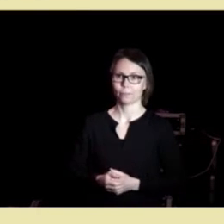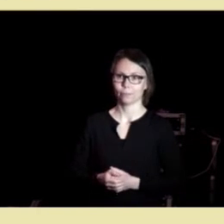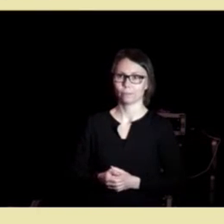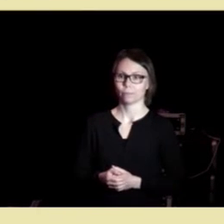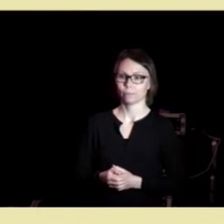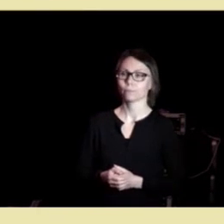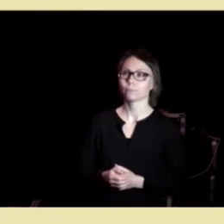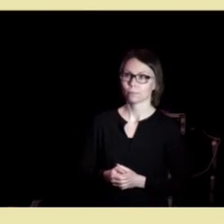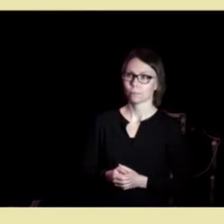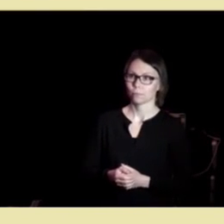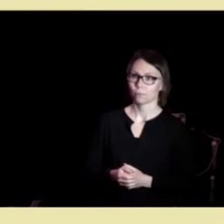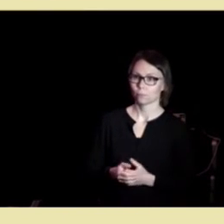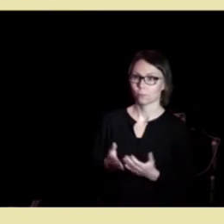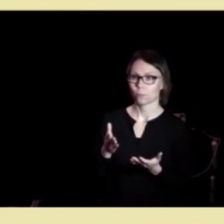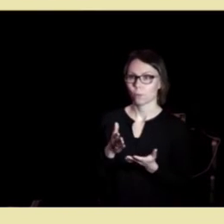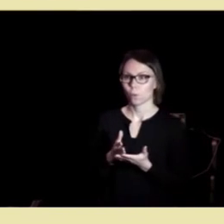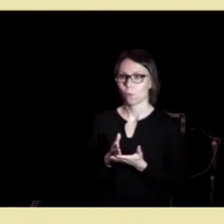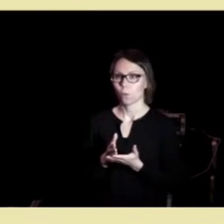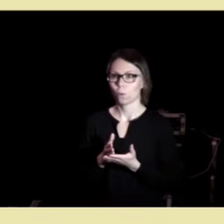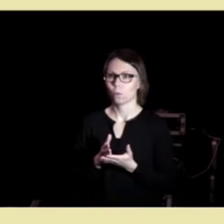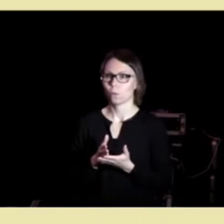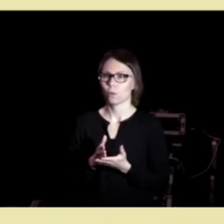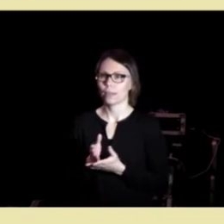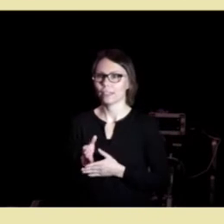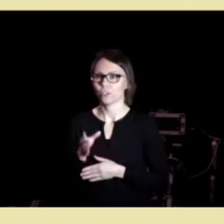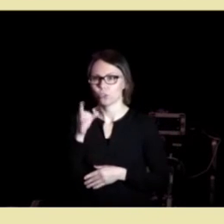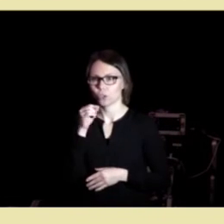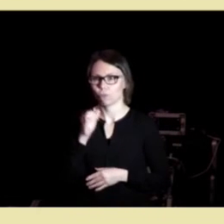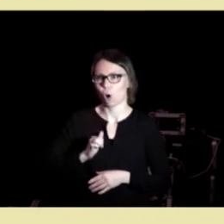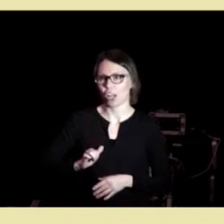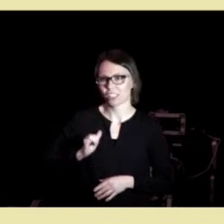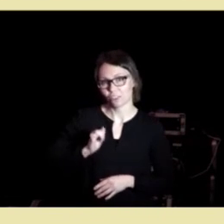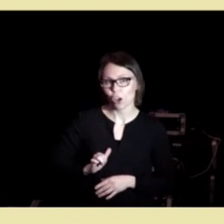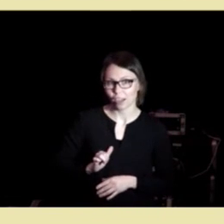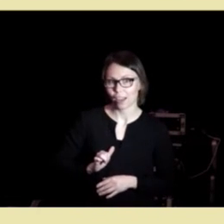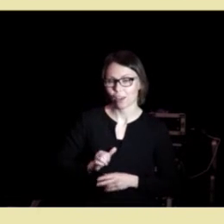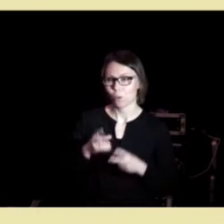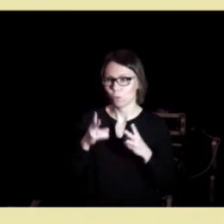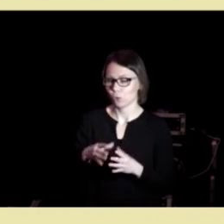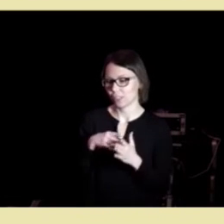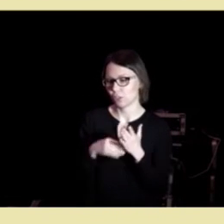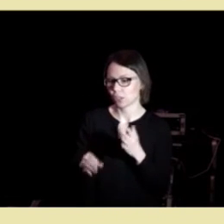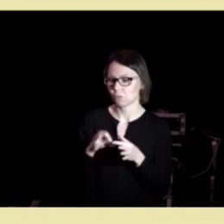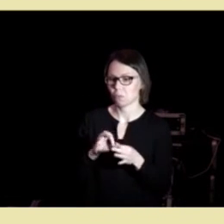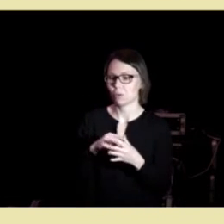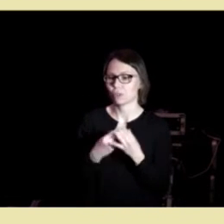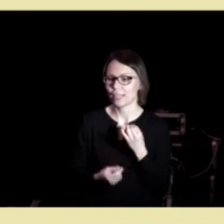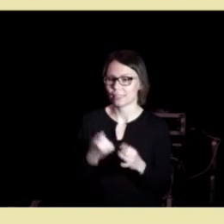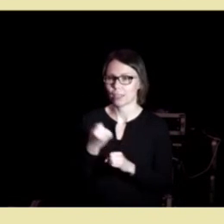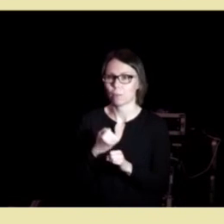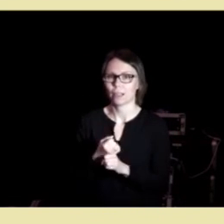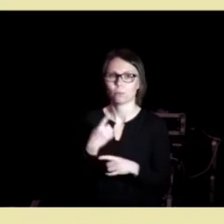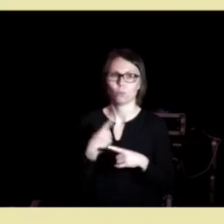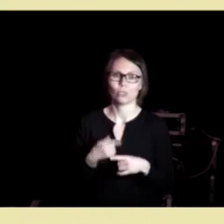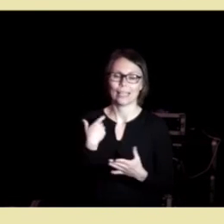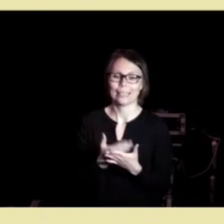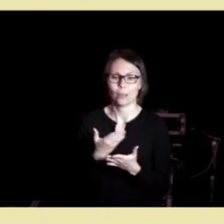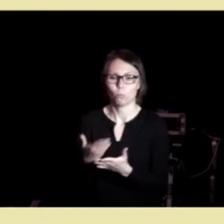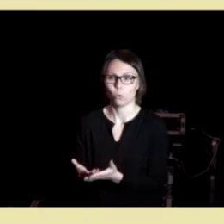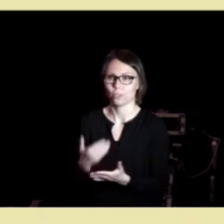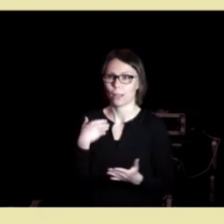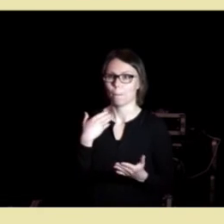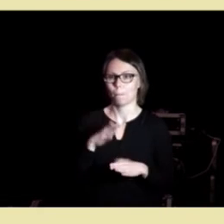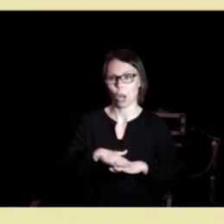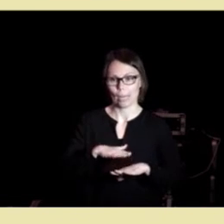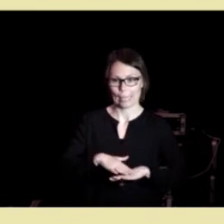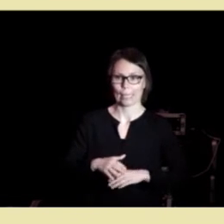Og at linjen av sørge-for-ansvarlige vil bruke resultatene i prioriteringsarbeid og tilbudsplanlegging.